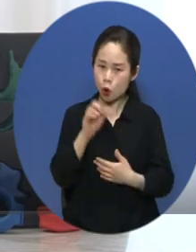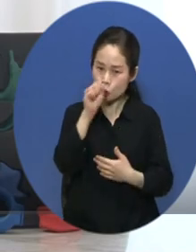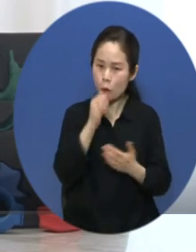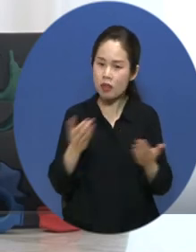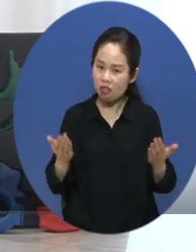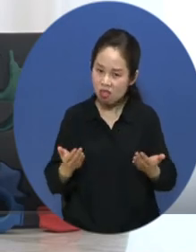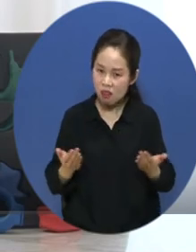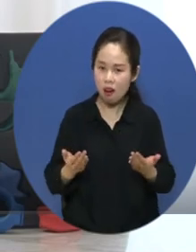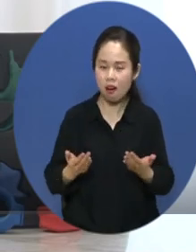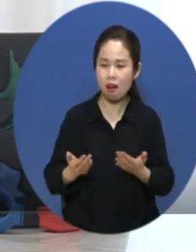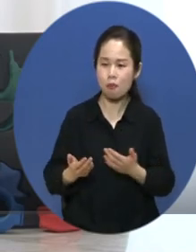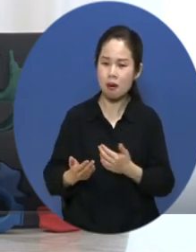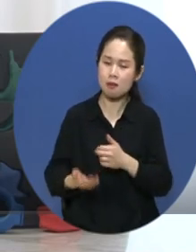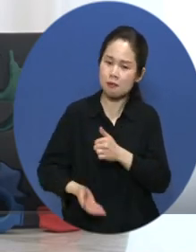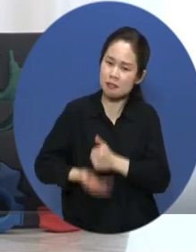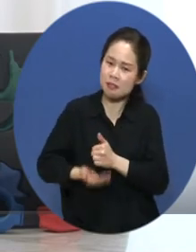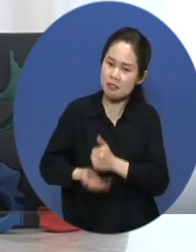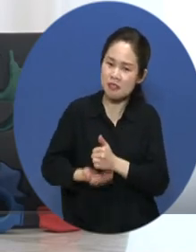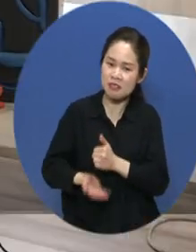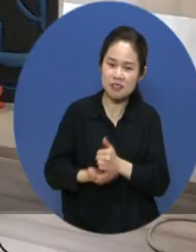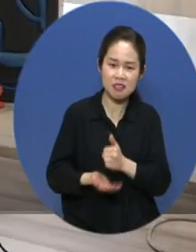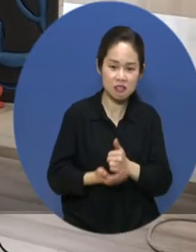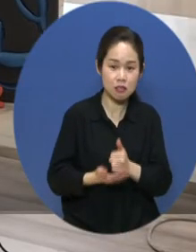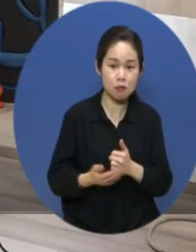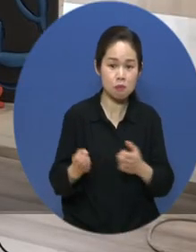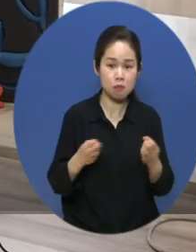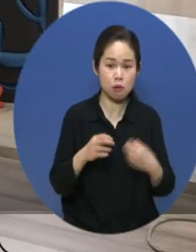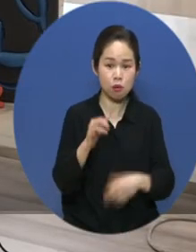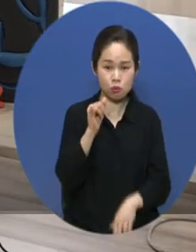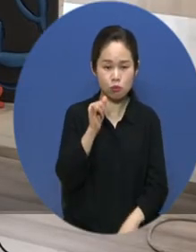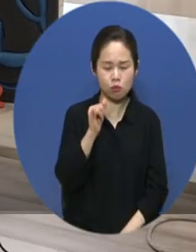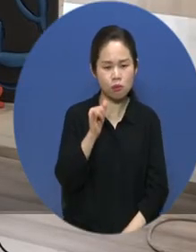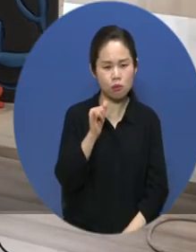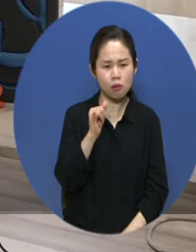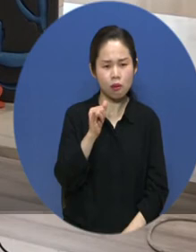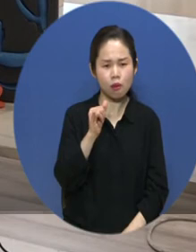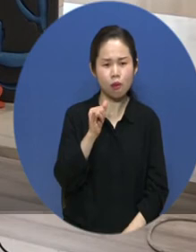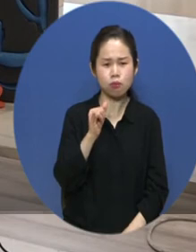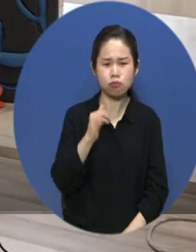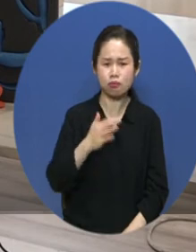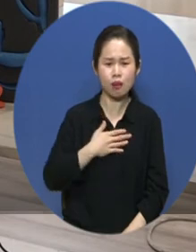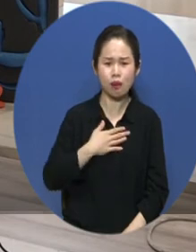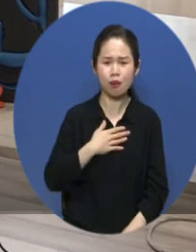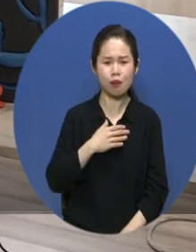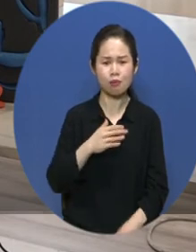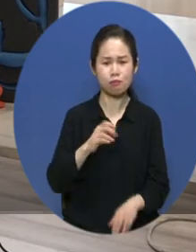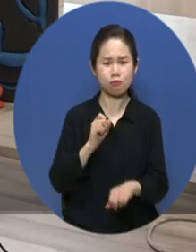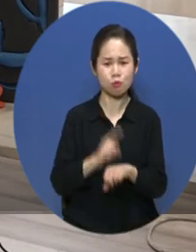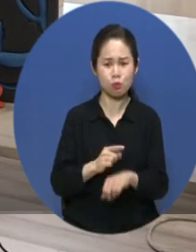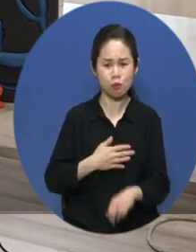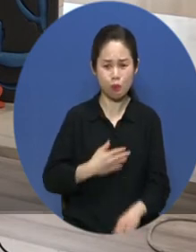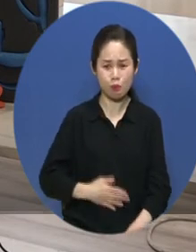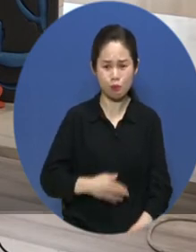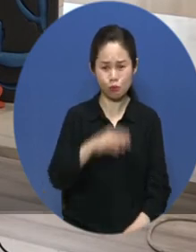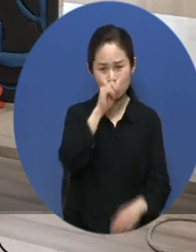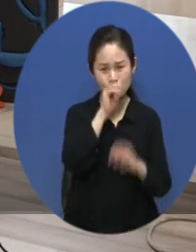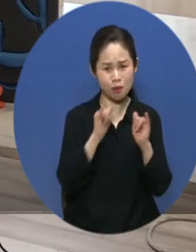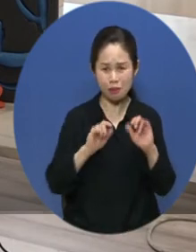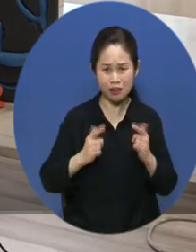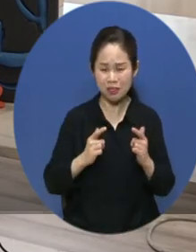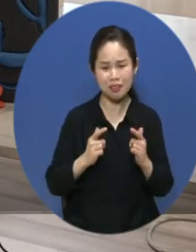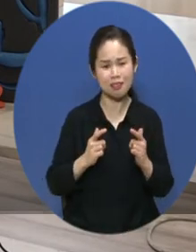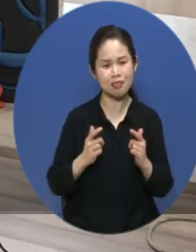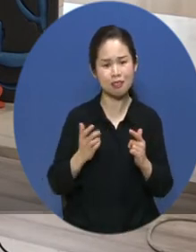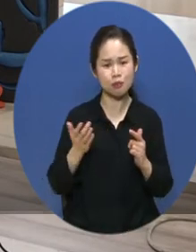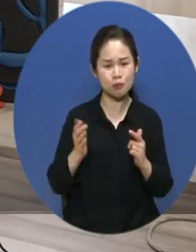습관처럼 말씀을 해주시는 분들도 있고 저도 거기에 대해서 뭐 제가 좋은 사람은 아니라고 생각해요. 막 그렇게.